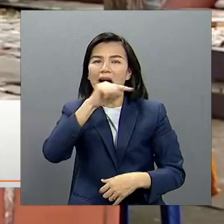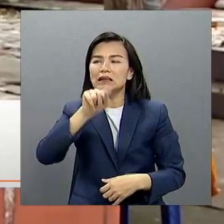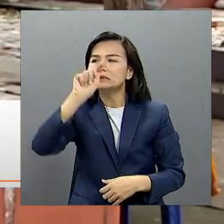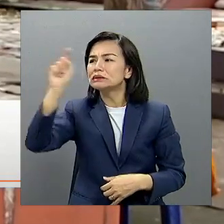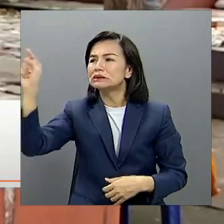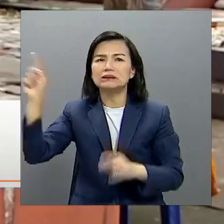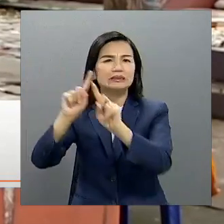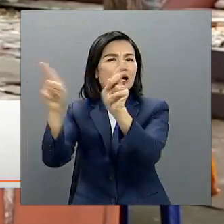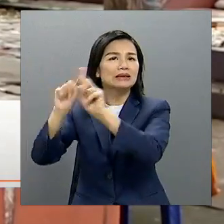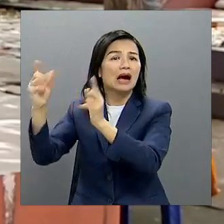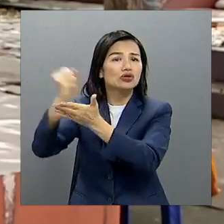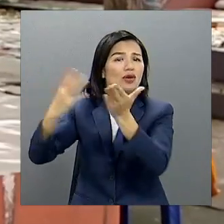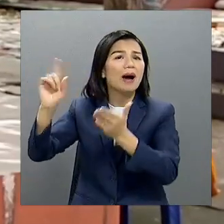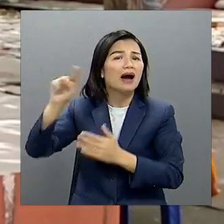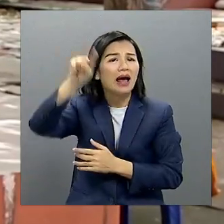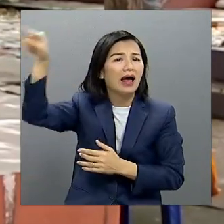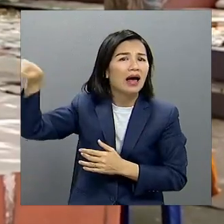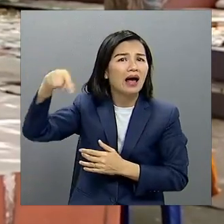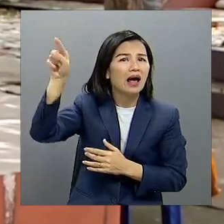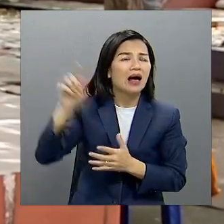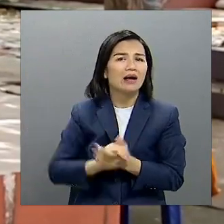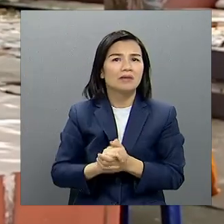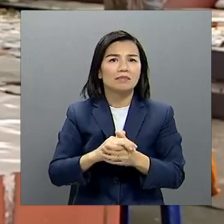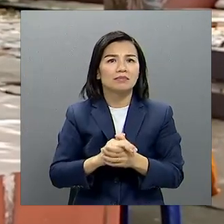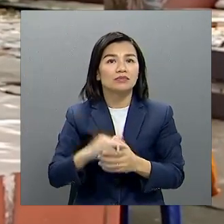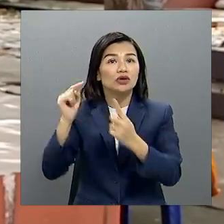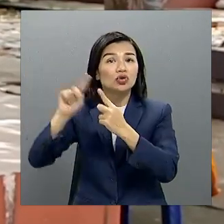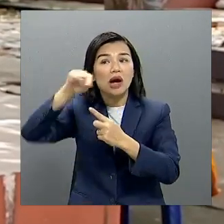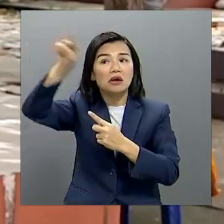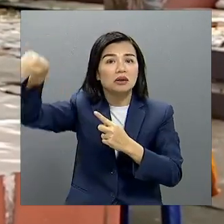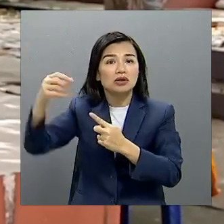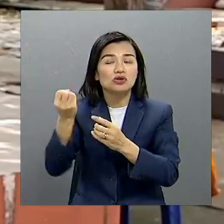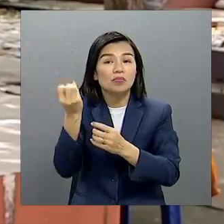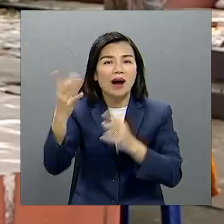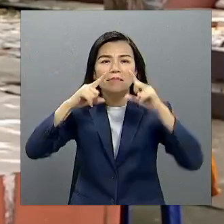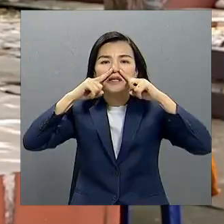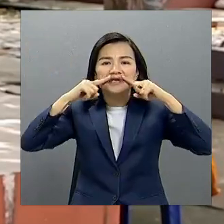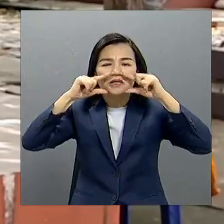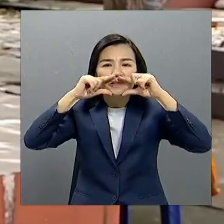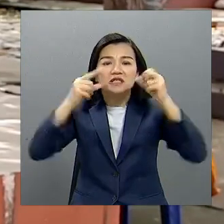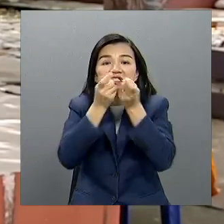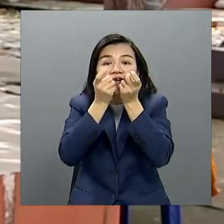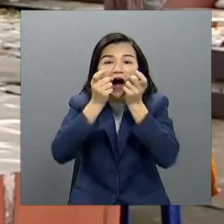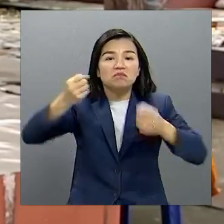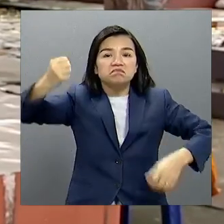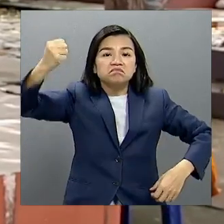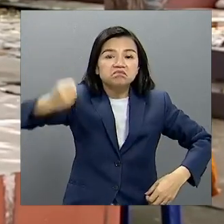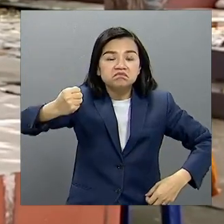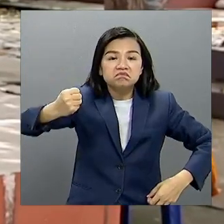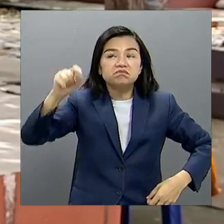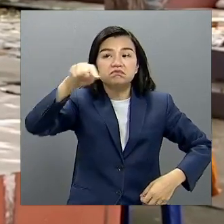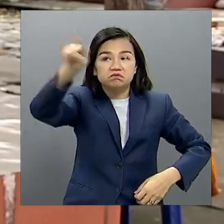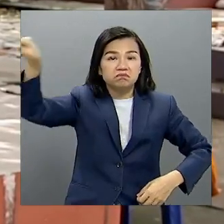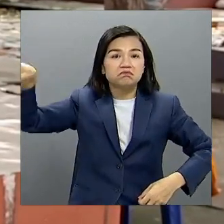ใหญ่ก็จะเป็นรูปปั้นของยักษ์ซึ่งเป็นสัญลักษณ์ของความป